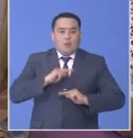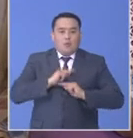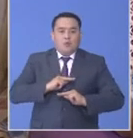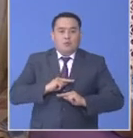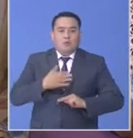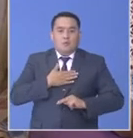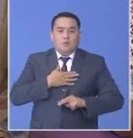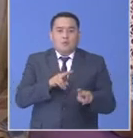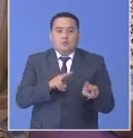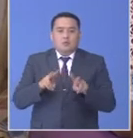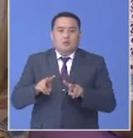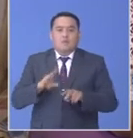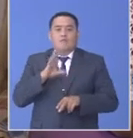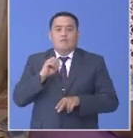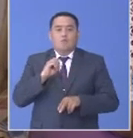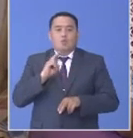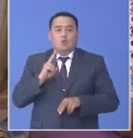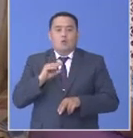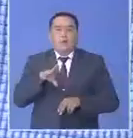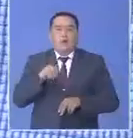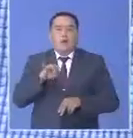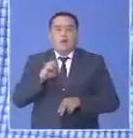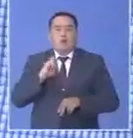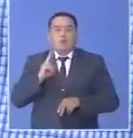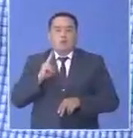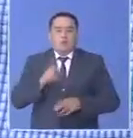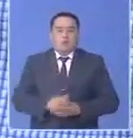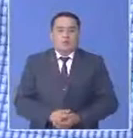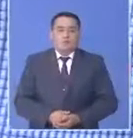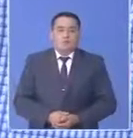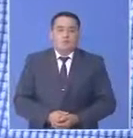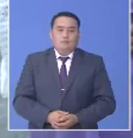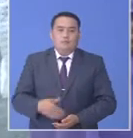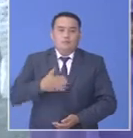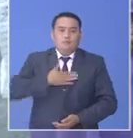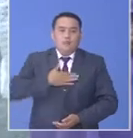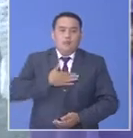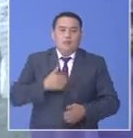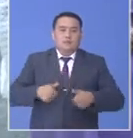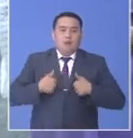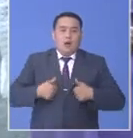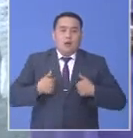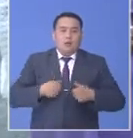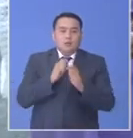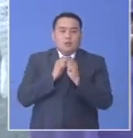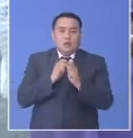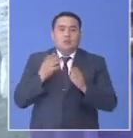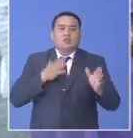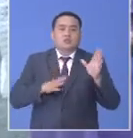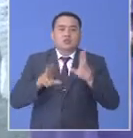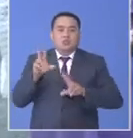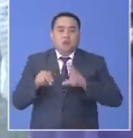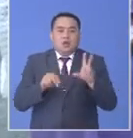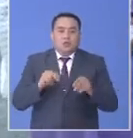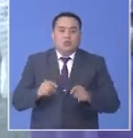мы присматриваем за внуками и правнуками. Мы стараемся чаще собираться и дарить радость нашим